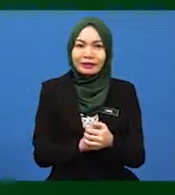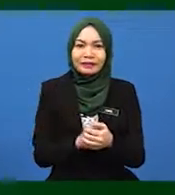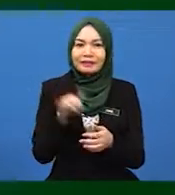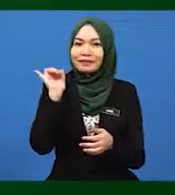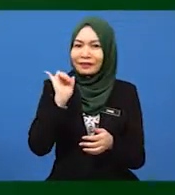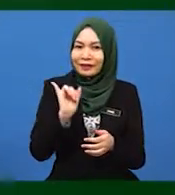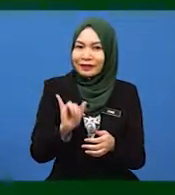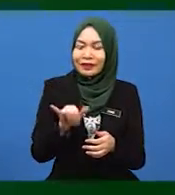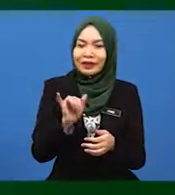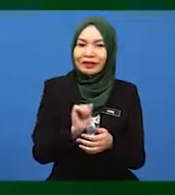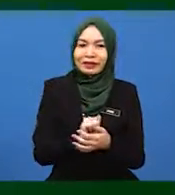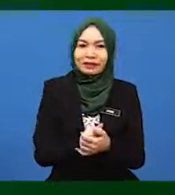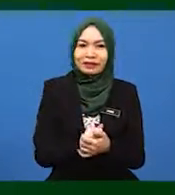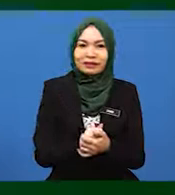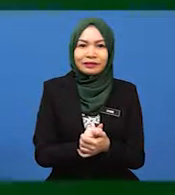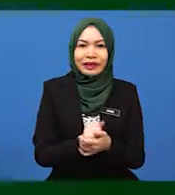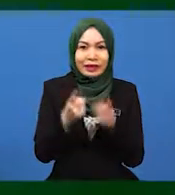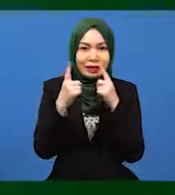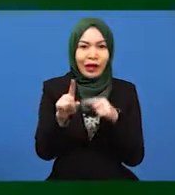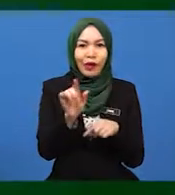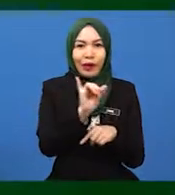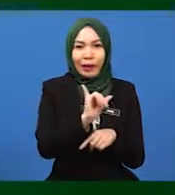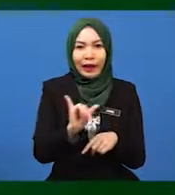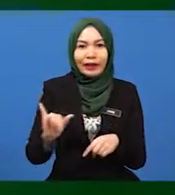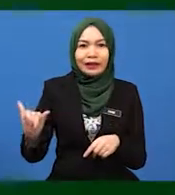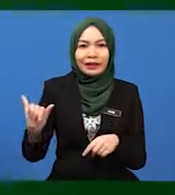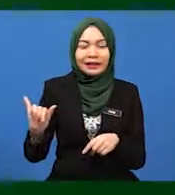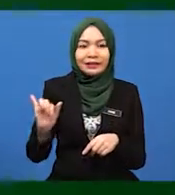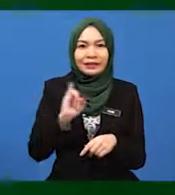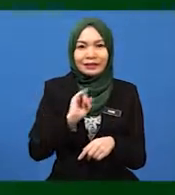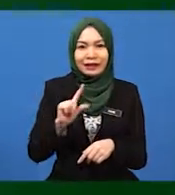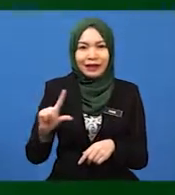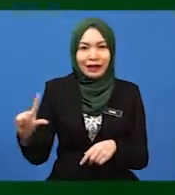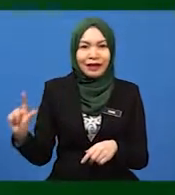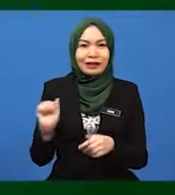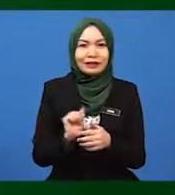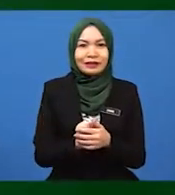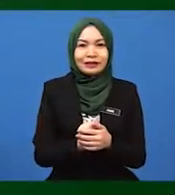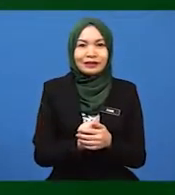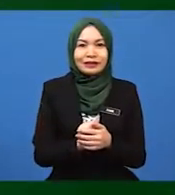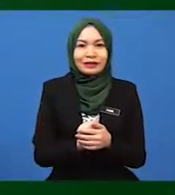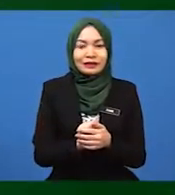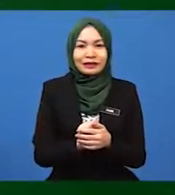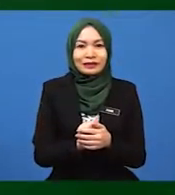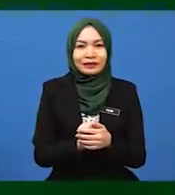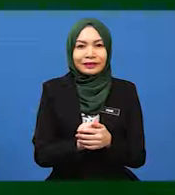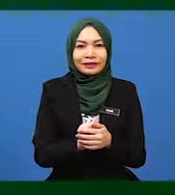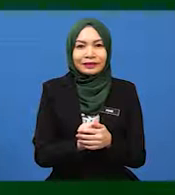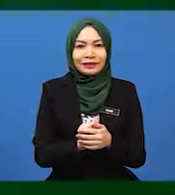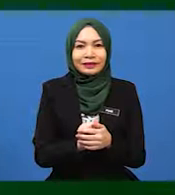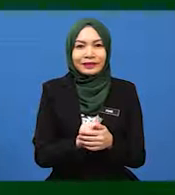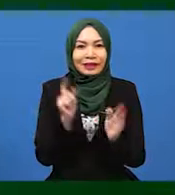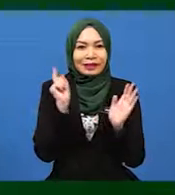Ya, murid-murid. Jawapan yang sesuai ialah jangan dan tolong.